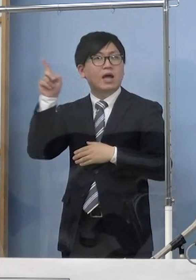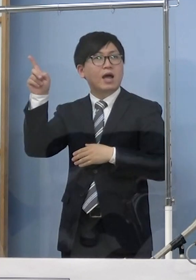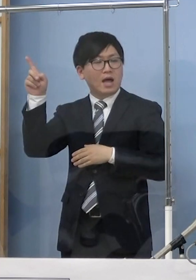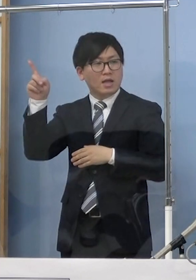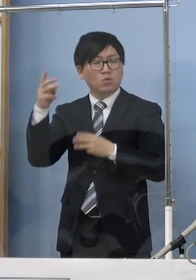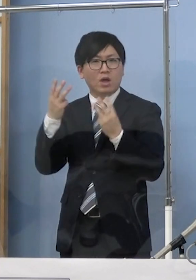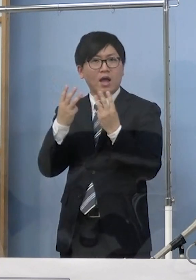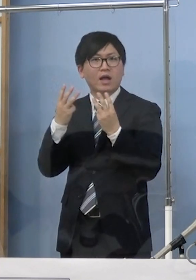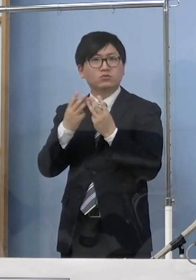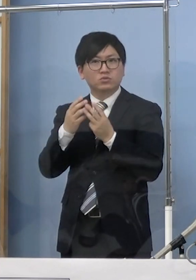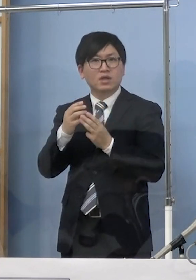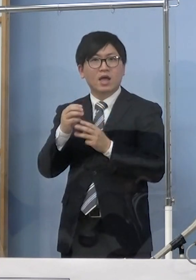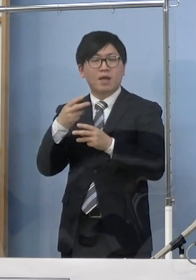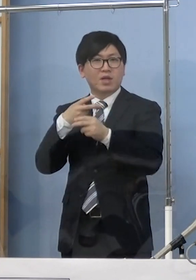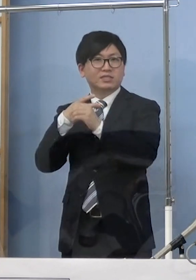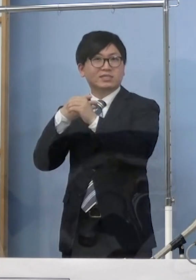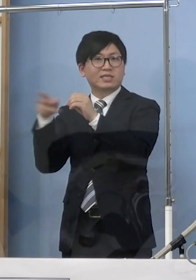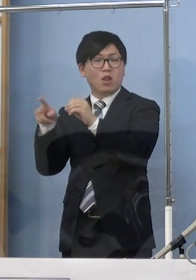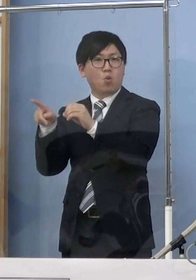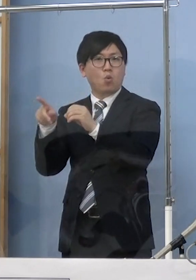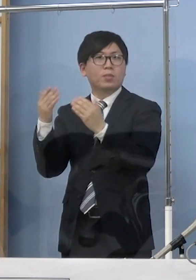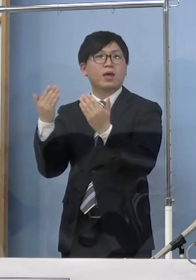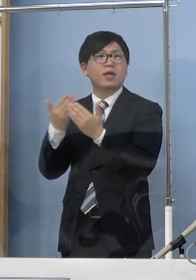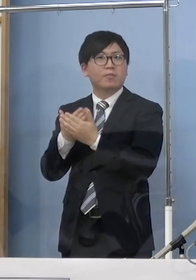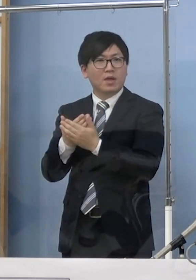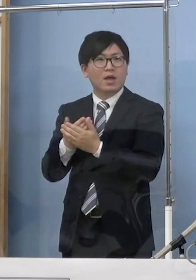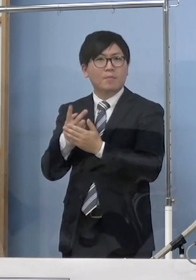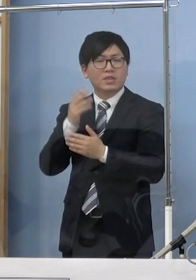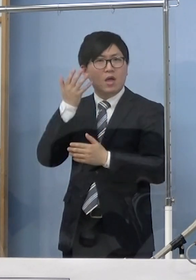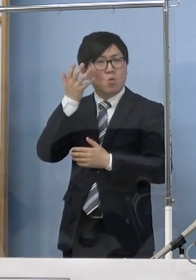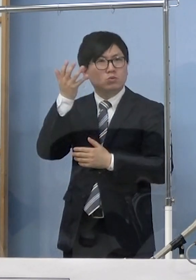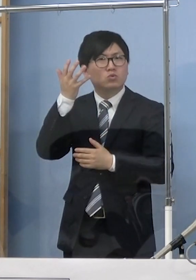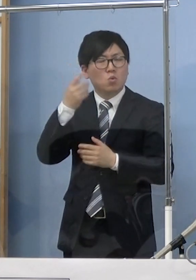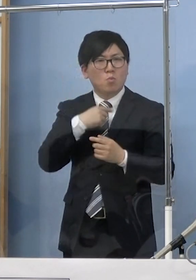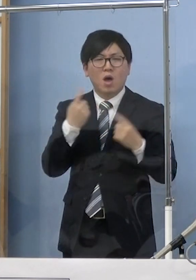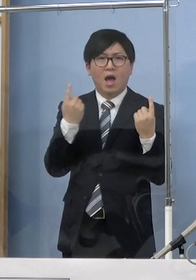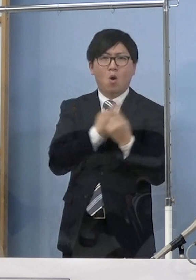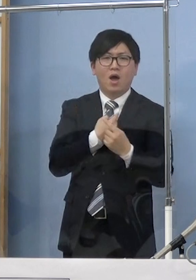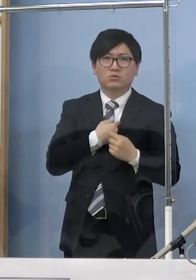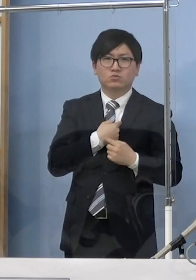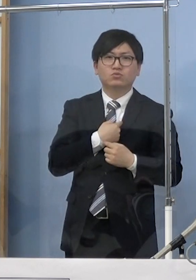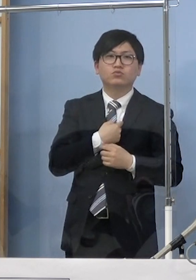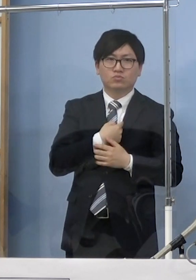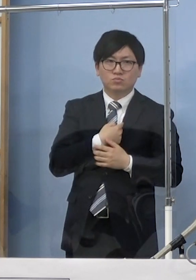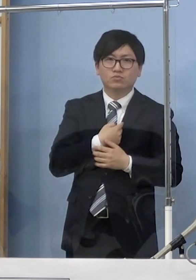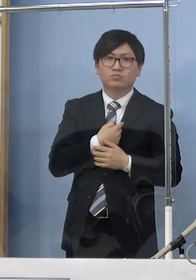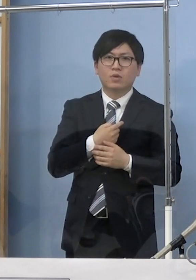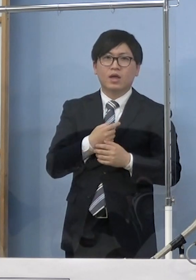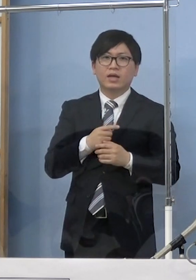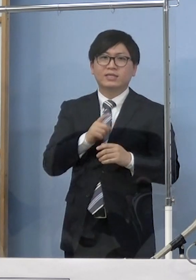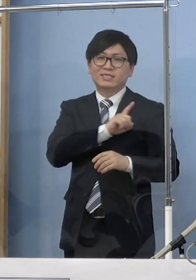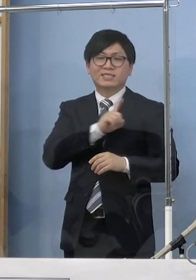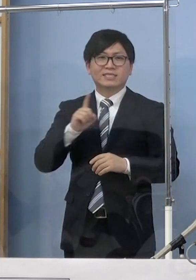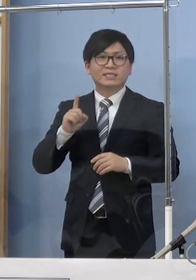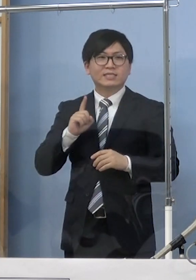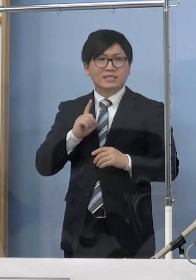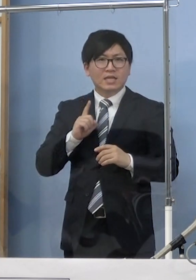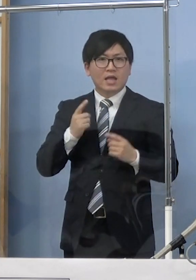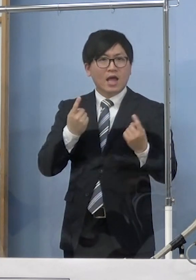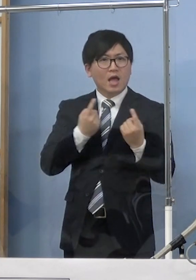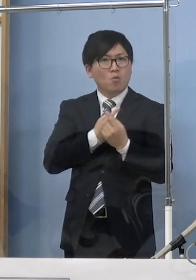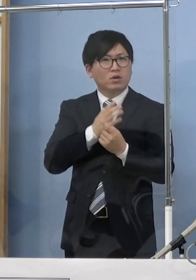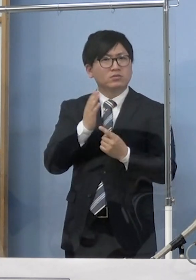れば全く予想が変わってくるんですね。ただしこれも1日で変わるわけじゃない、じわっとく